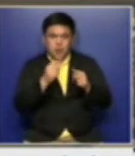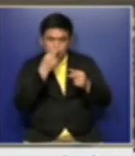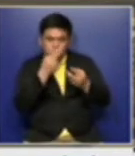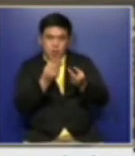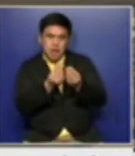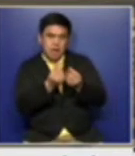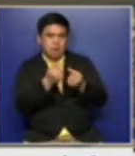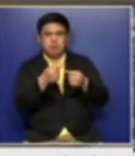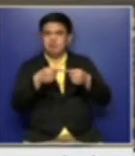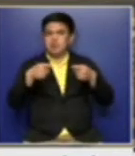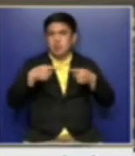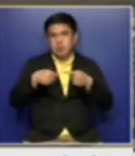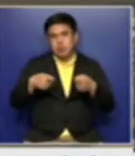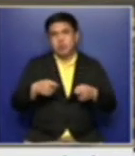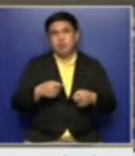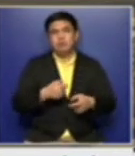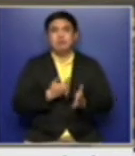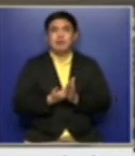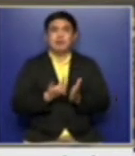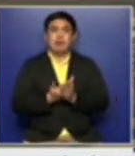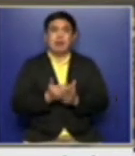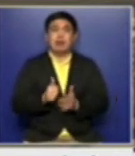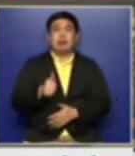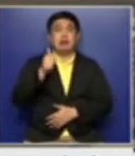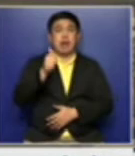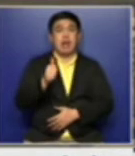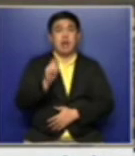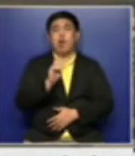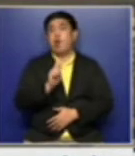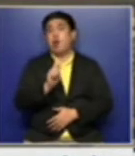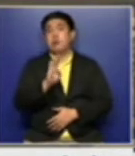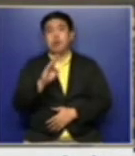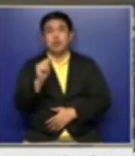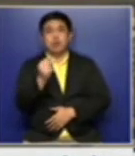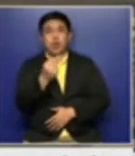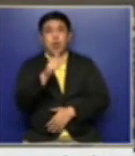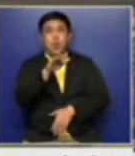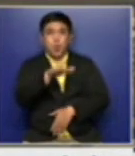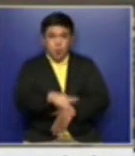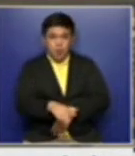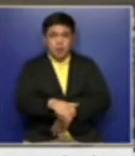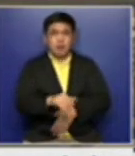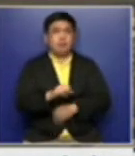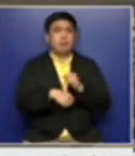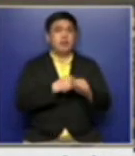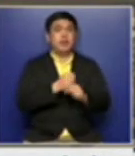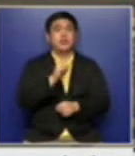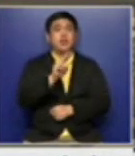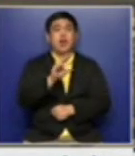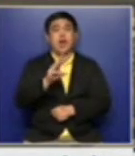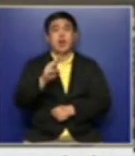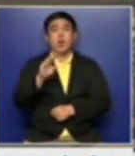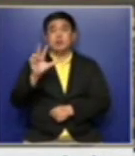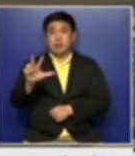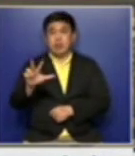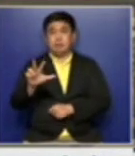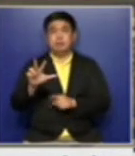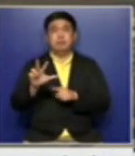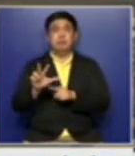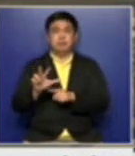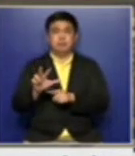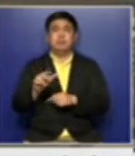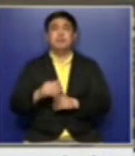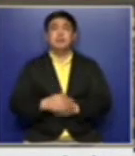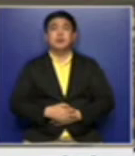าลที่แสดงว่าประมาณรายได้ของท้องถิ่นนี้ลดลงโดยปีพ.ศ. 2563นะ